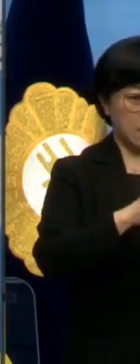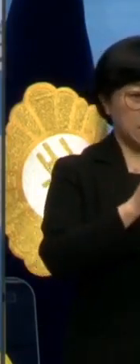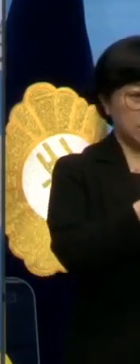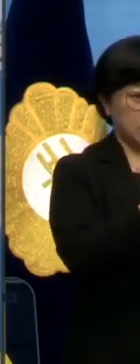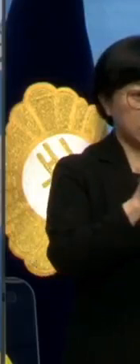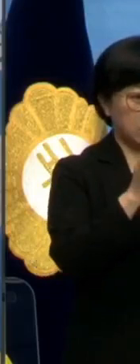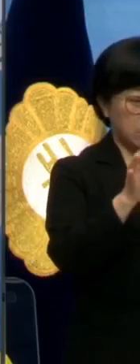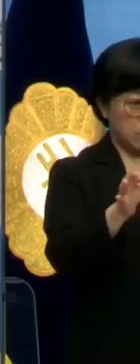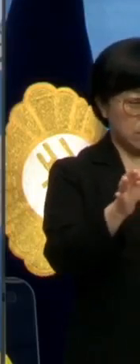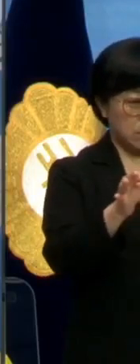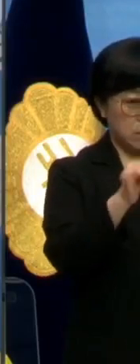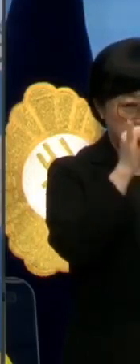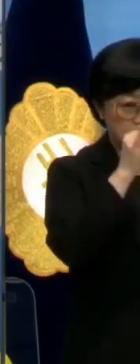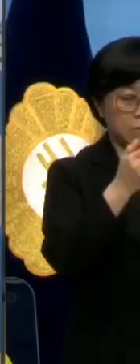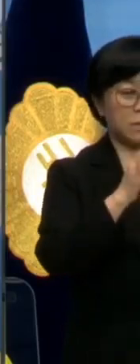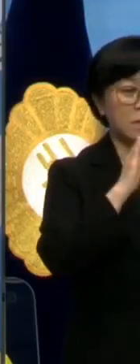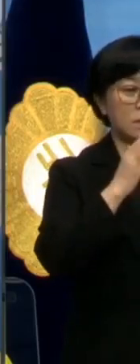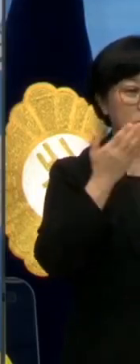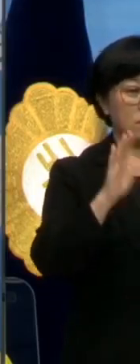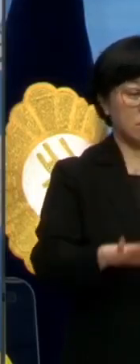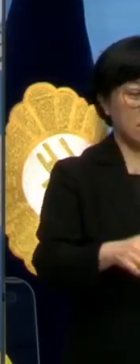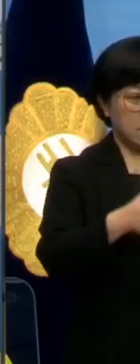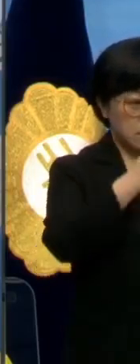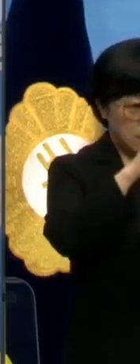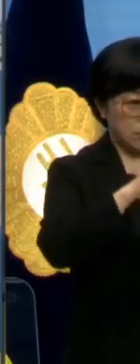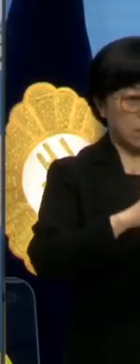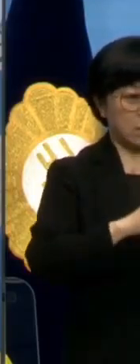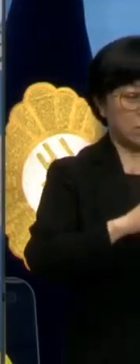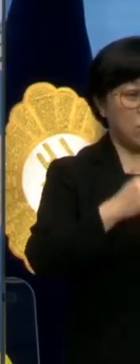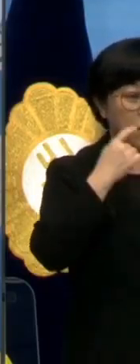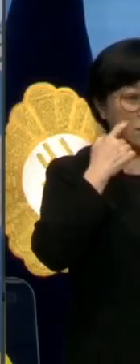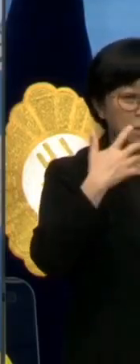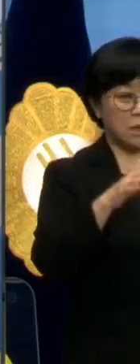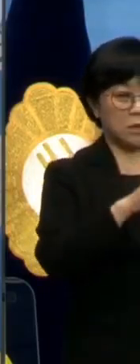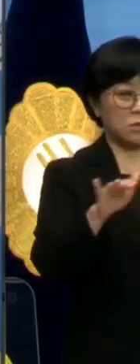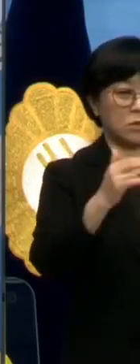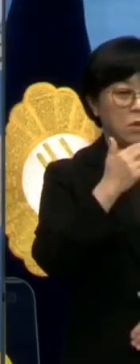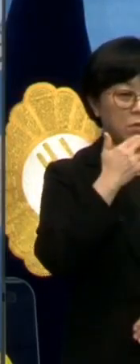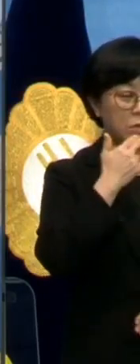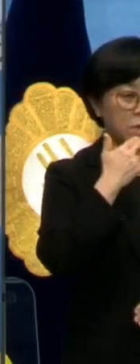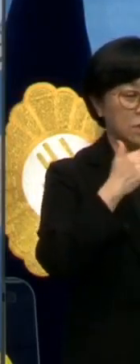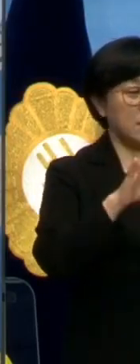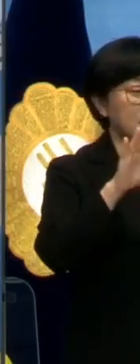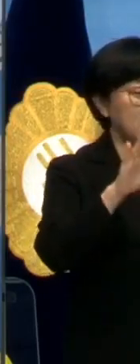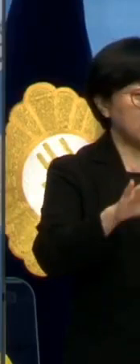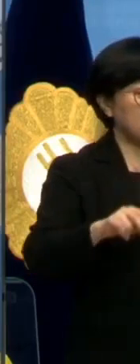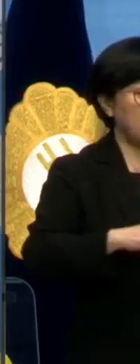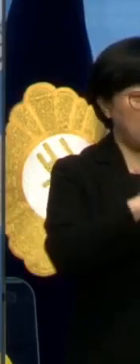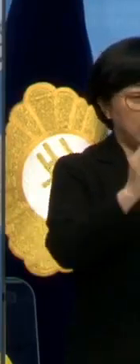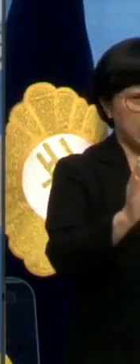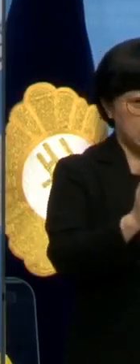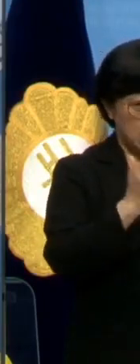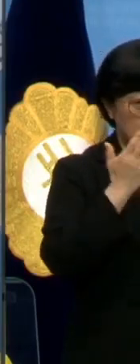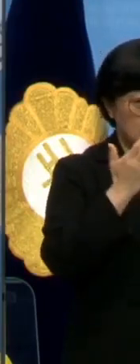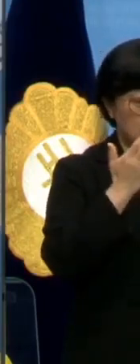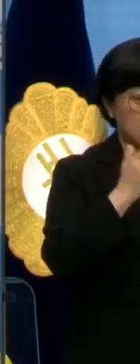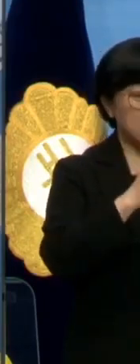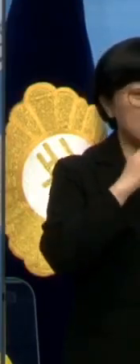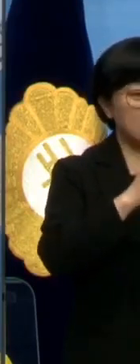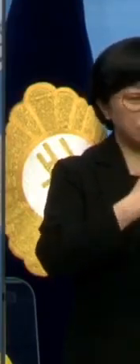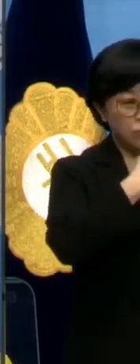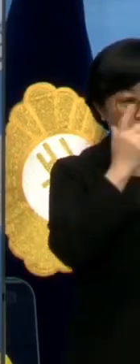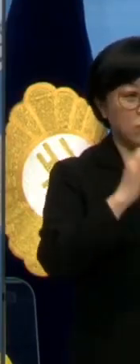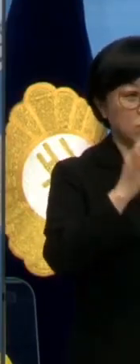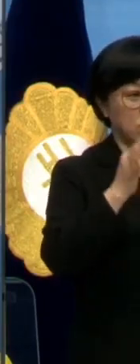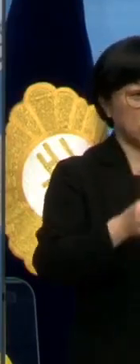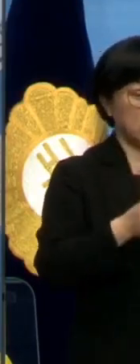재난지원금을 지급하고 있지만 세분화된 명확한 기준 없이 현실과 맞지 않은 특없이 부족한